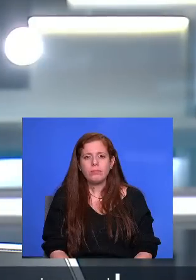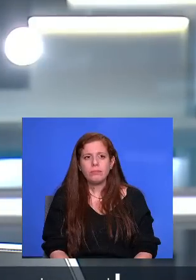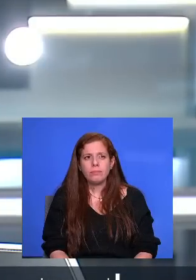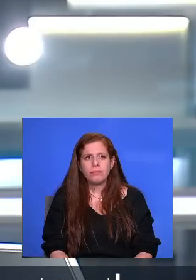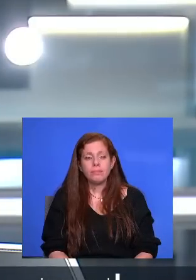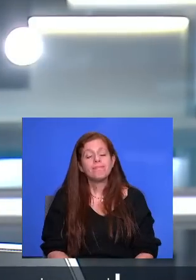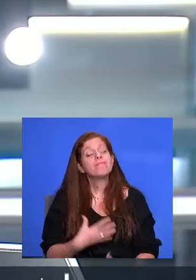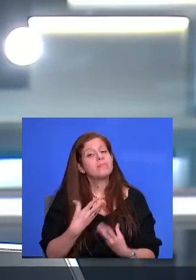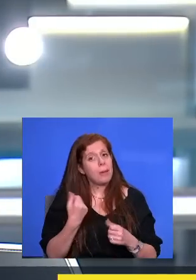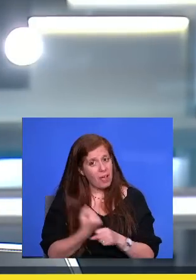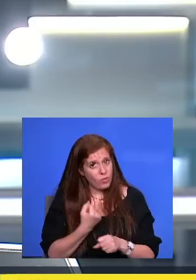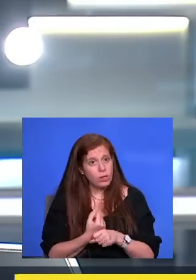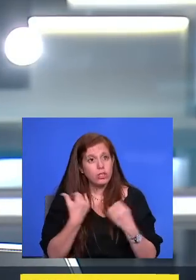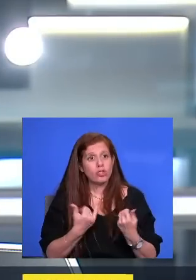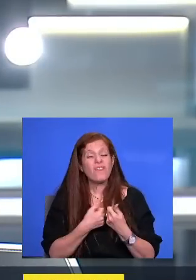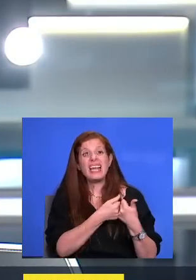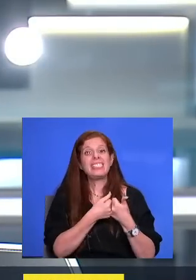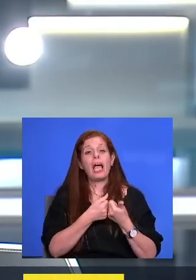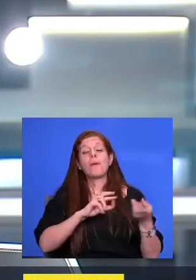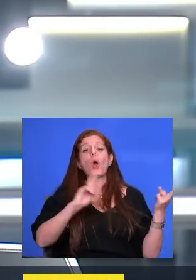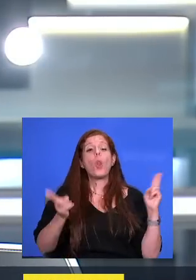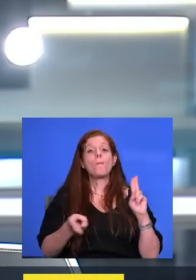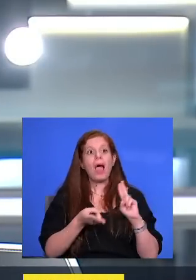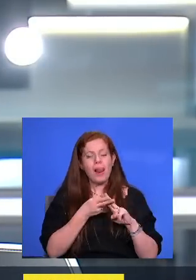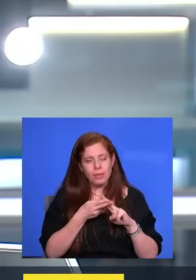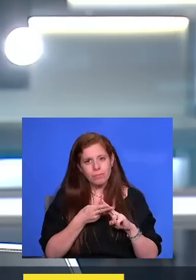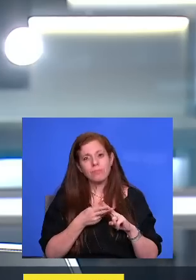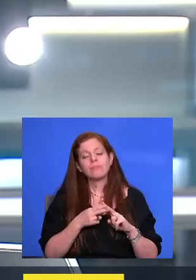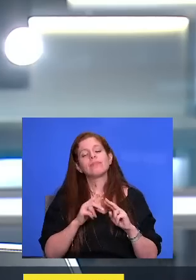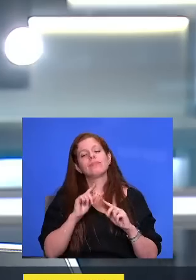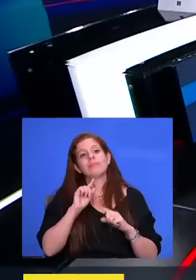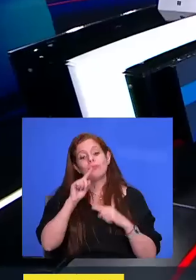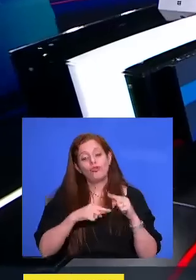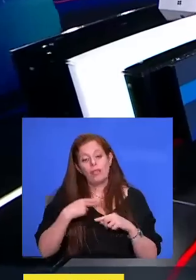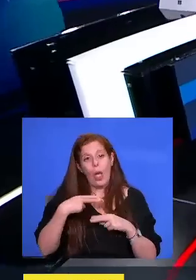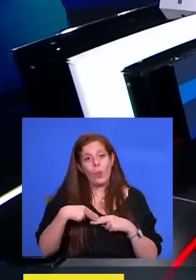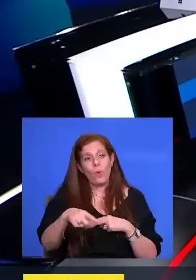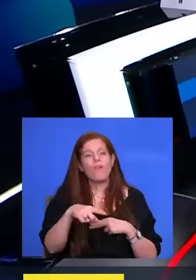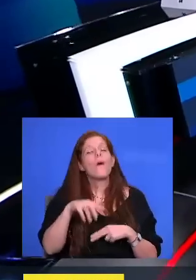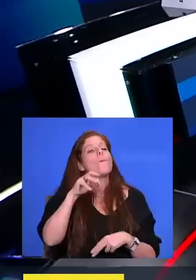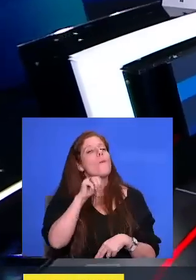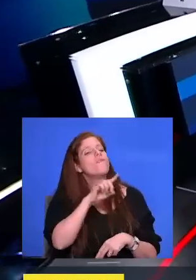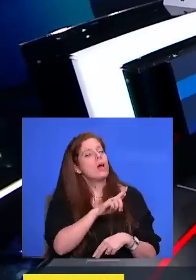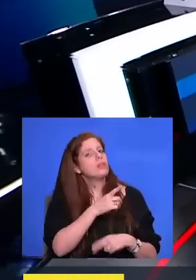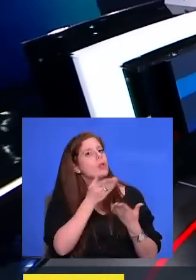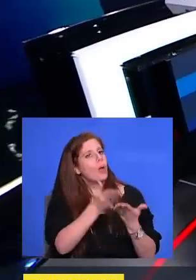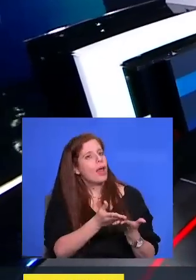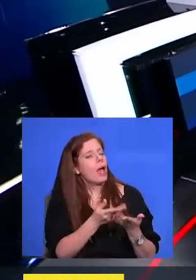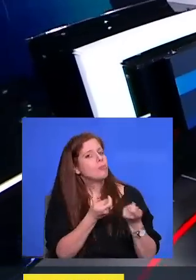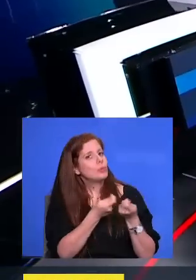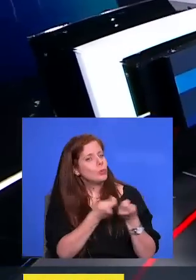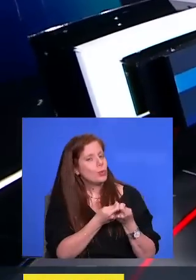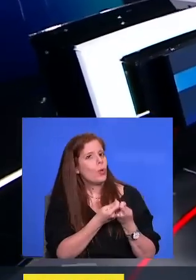הרבה עבודה, אז עכשיו לאתגרים הגלובליים המצפים לעולם בשנה הקרובה. מואב ורדי, ראש תחום חוץ, אנחנו אליך עם הסוגיות